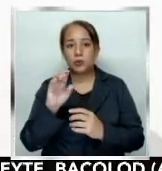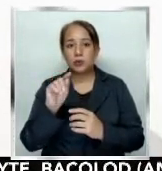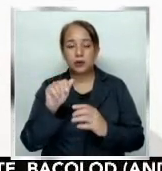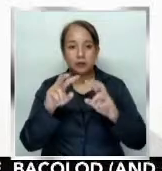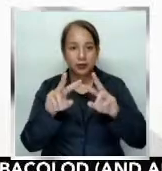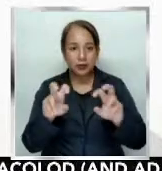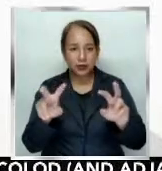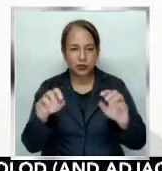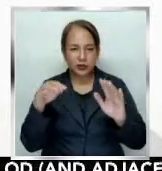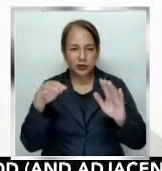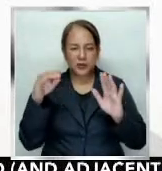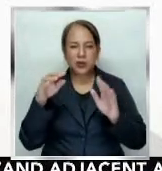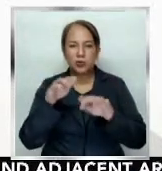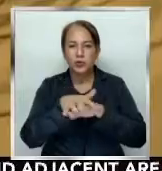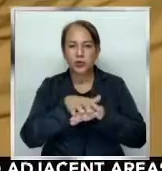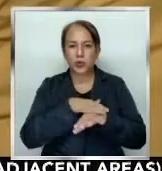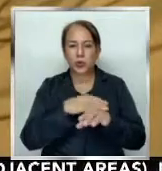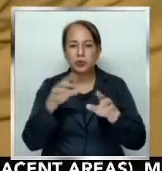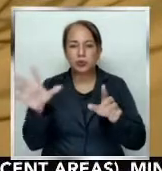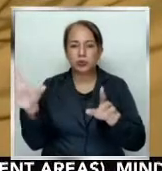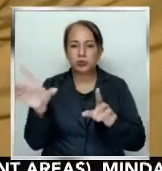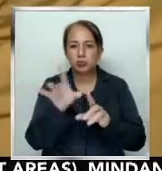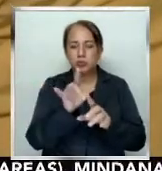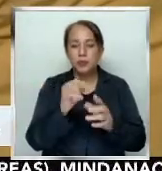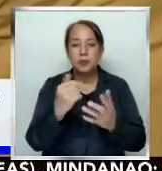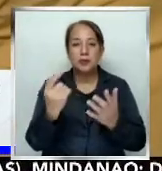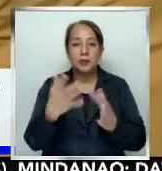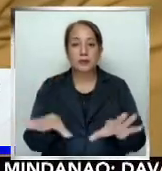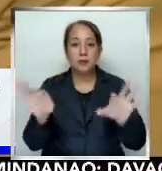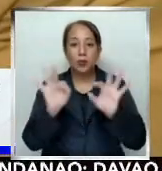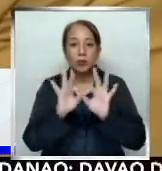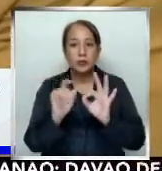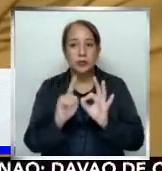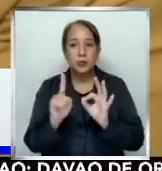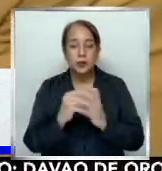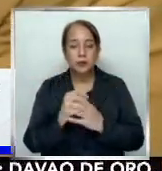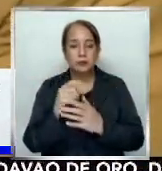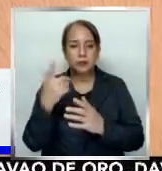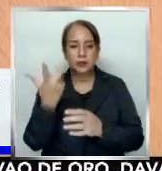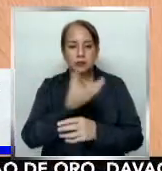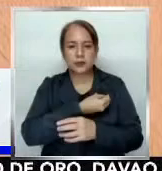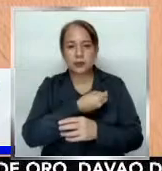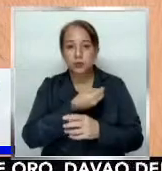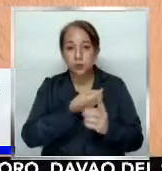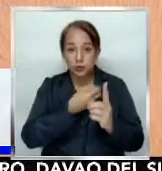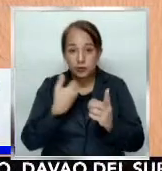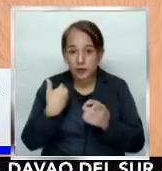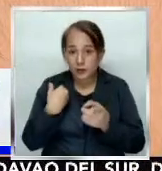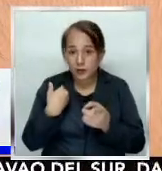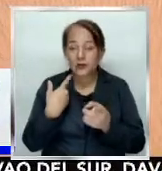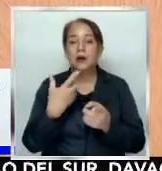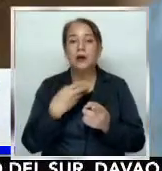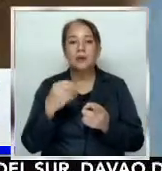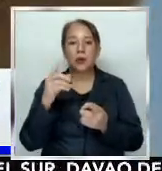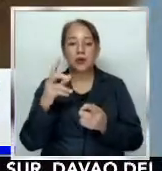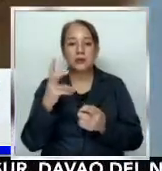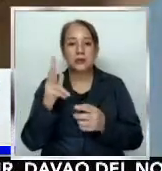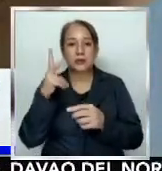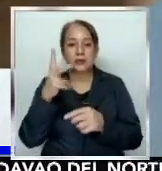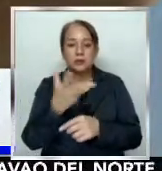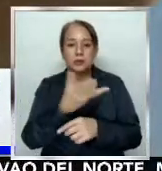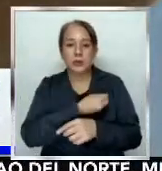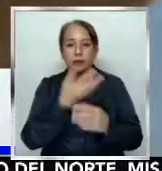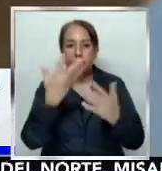bumabagal na ang bilis ng hawaan. Ang mahalaga raw ngayon, magpaturok ang wala pang bakuna at booster naman sa mga bakunado